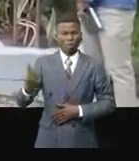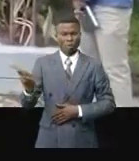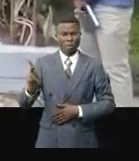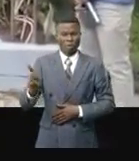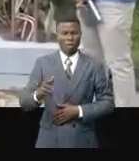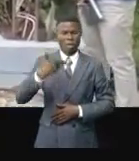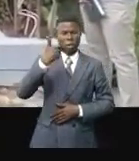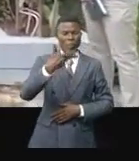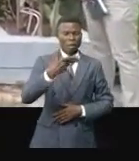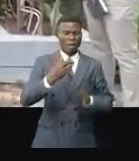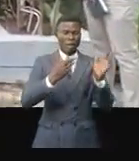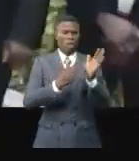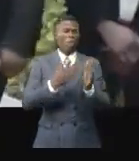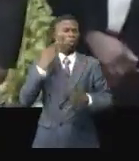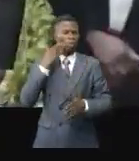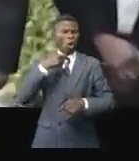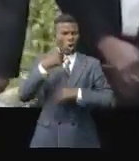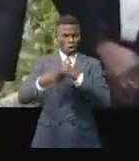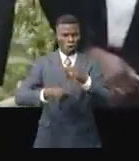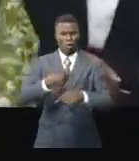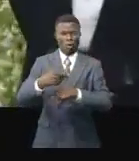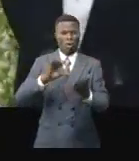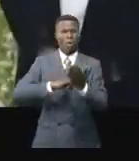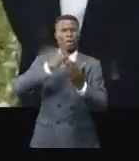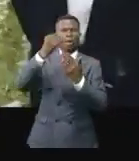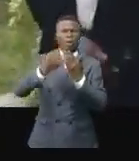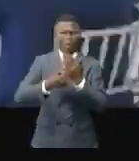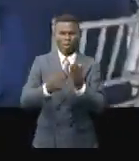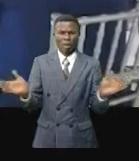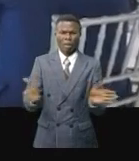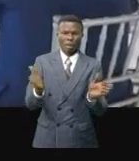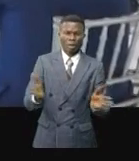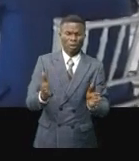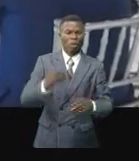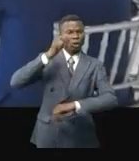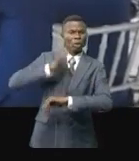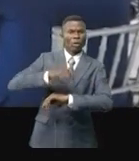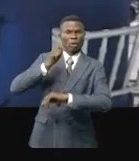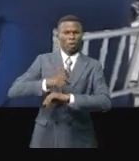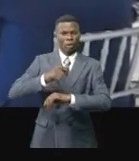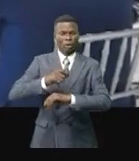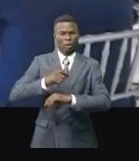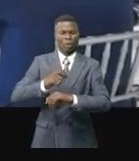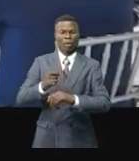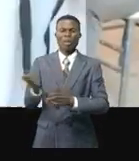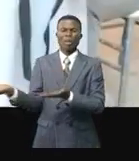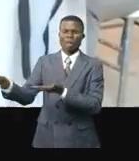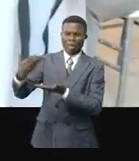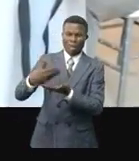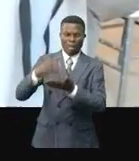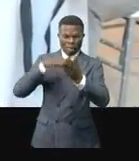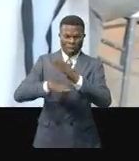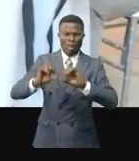mercredi 8 mars pour le lancement du projet de renforcement de la justice et la réinsertion